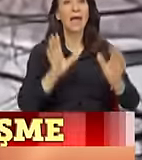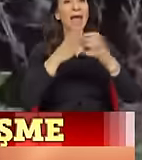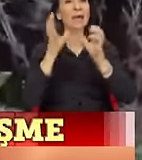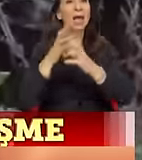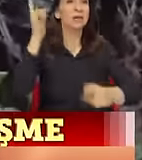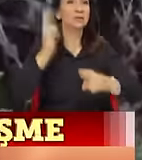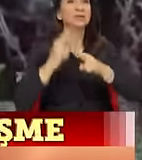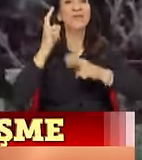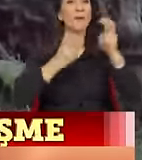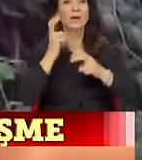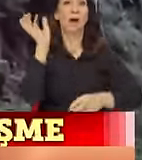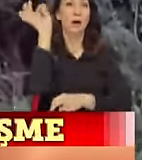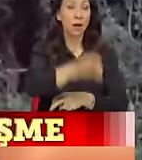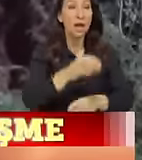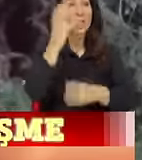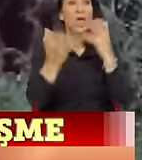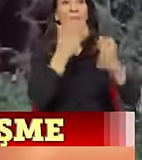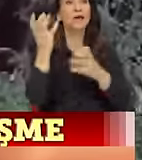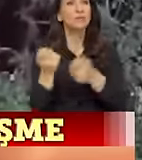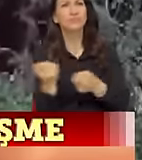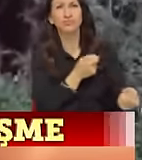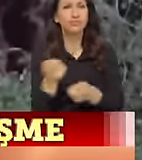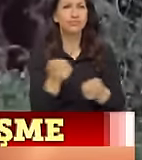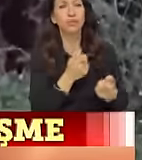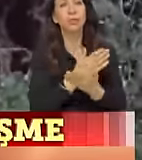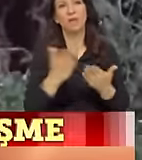Ekipler hızla fabrikaya ulaştı. Yangına müdahale sürüyor.